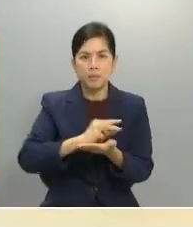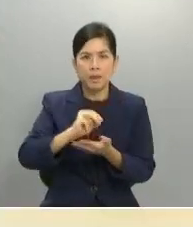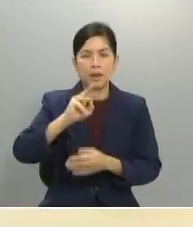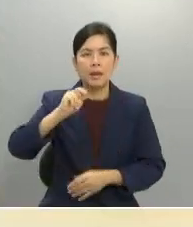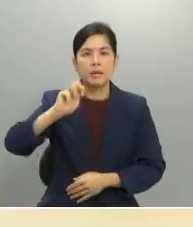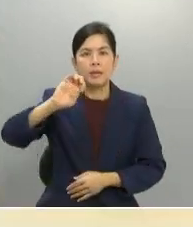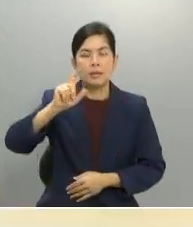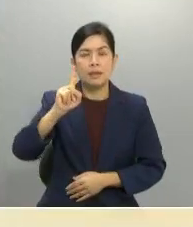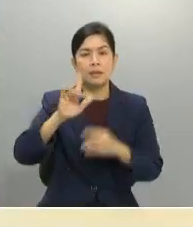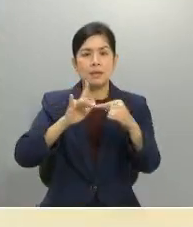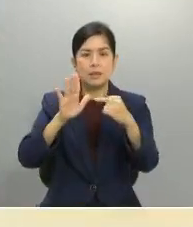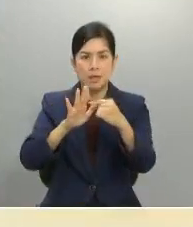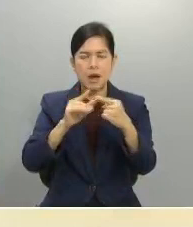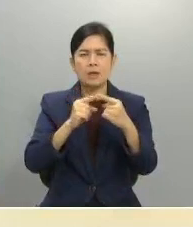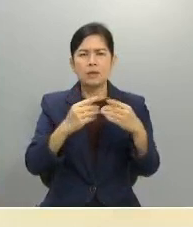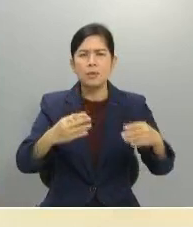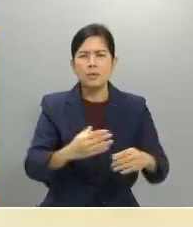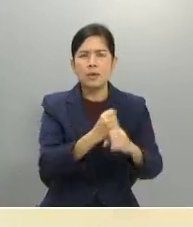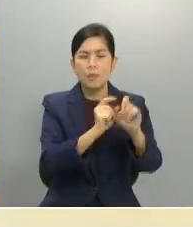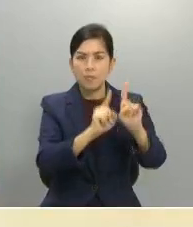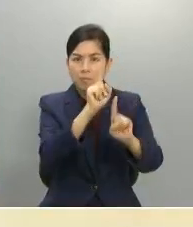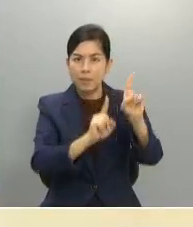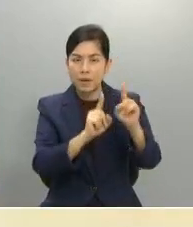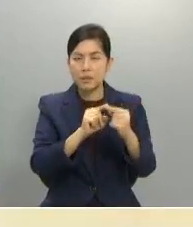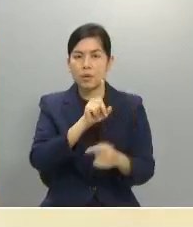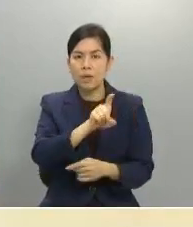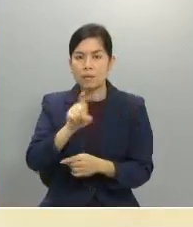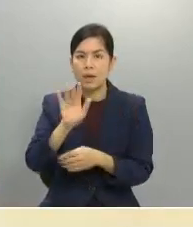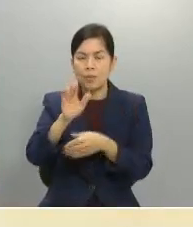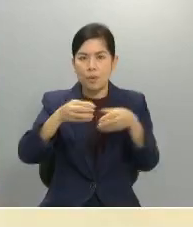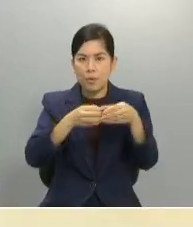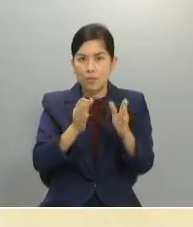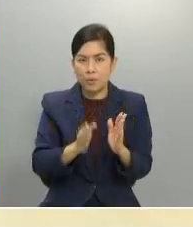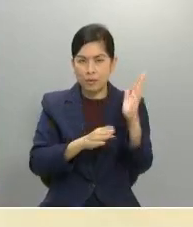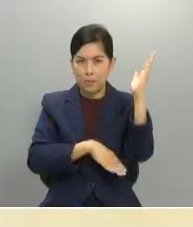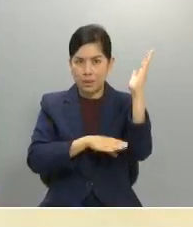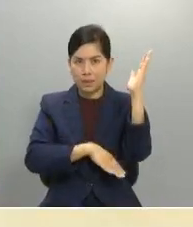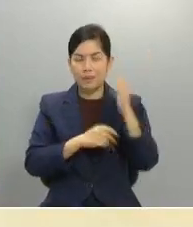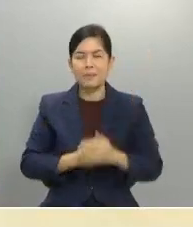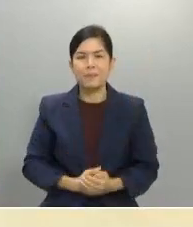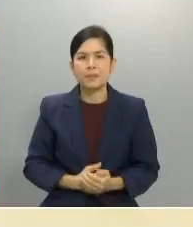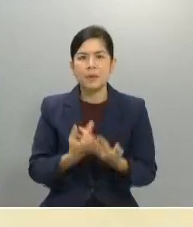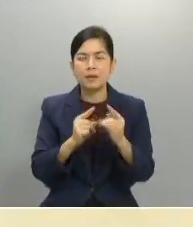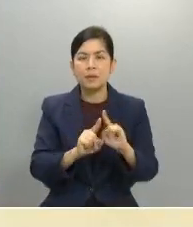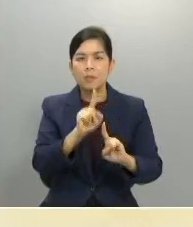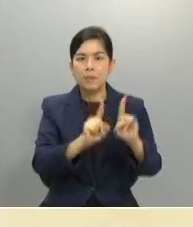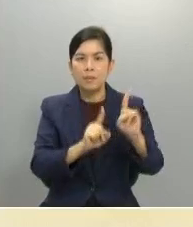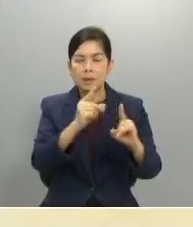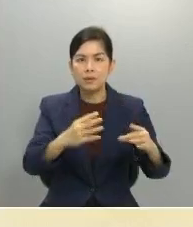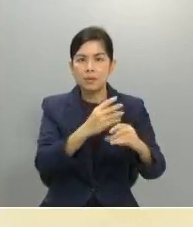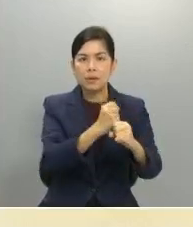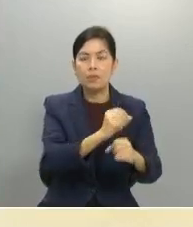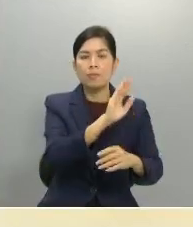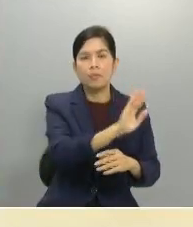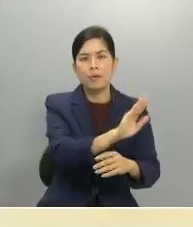คนภาคใต้นะครับพี่น้องในพื้นที่ภาคใต้ปรากฏว่าพอภาคอื่นหรือพลโดยรวมพลเอก